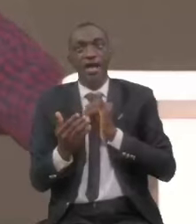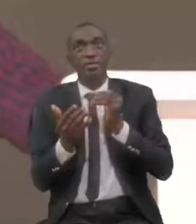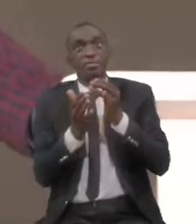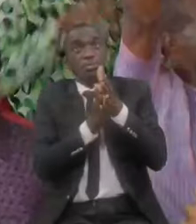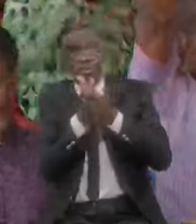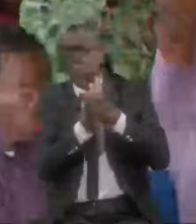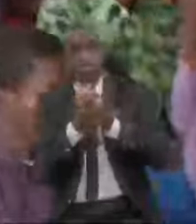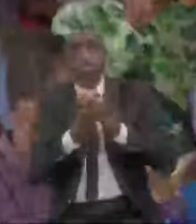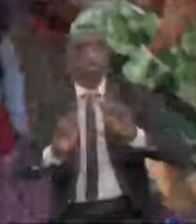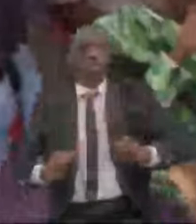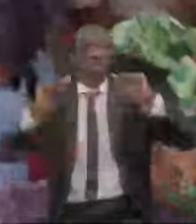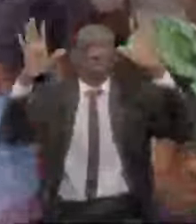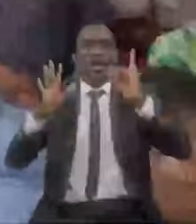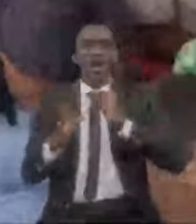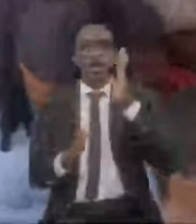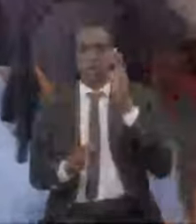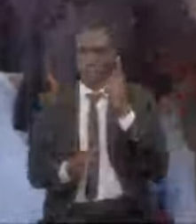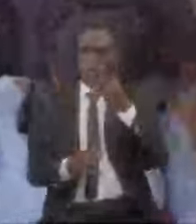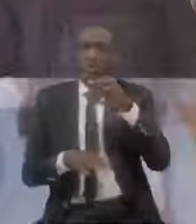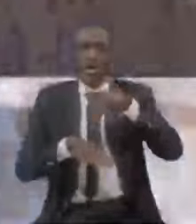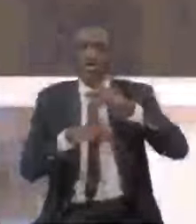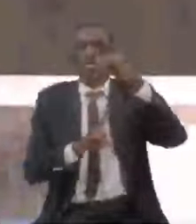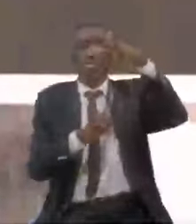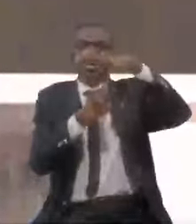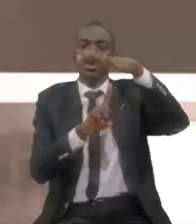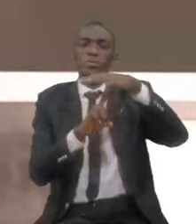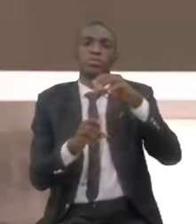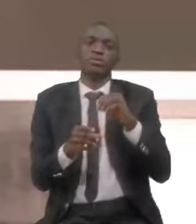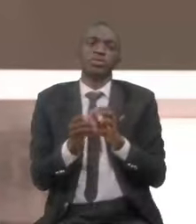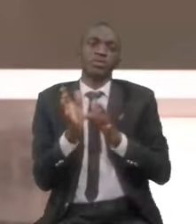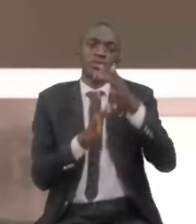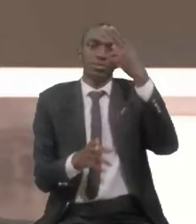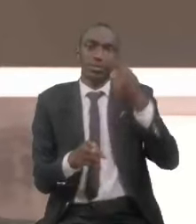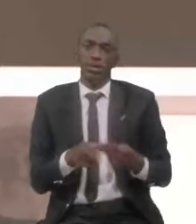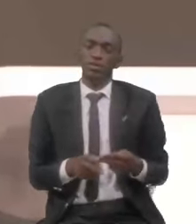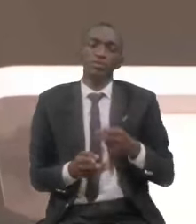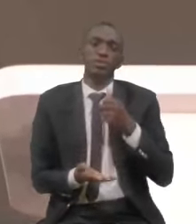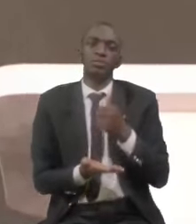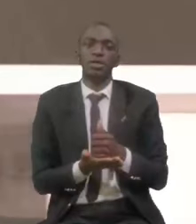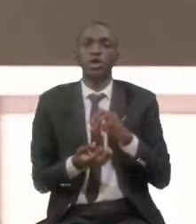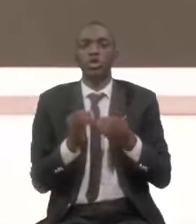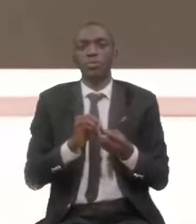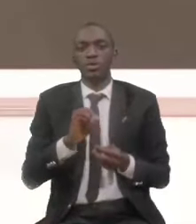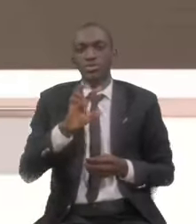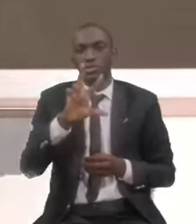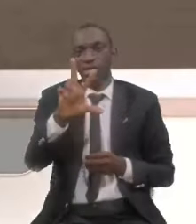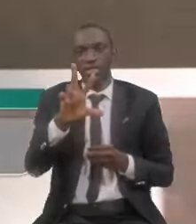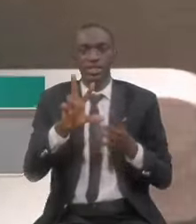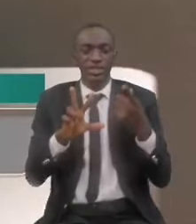au sommet. Troisième élément maintenant, les priorités